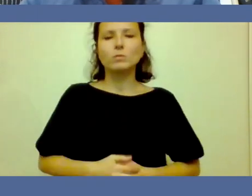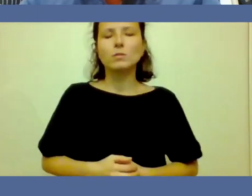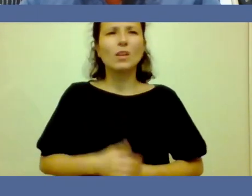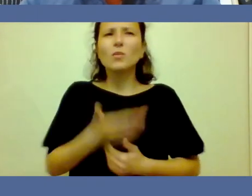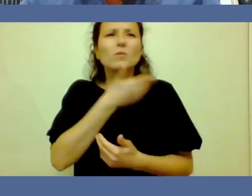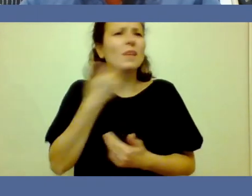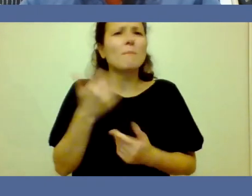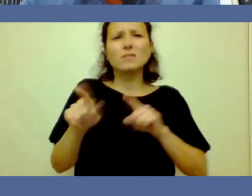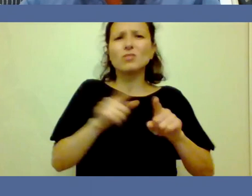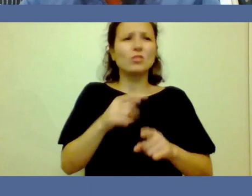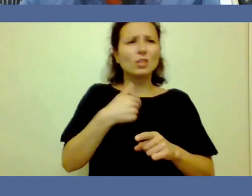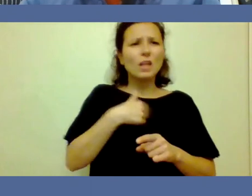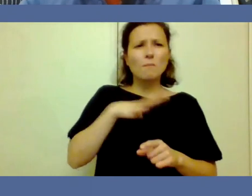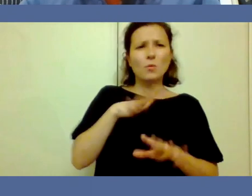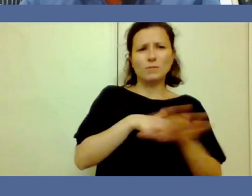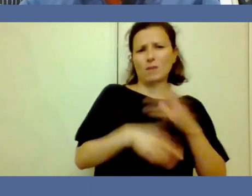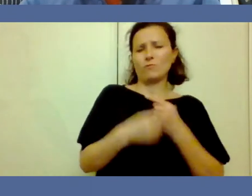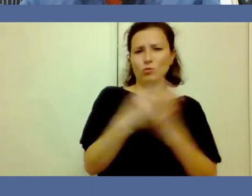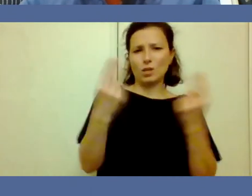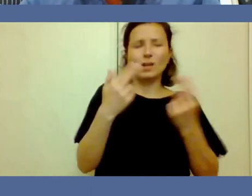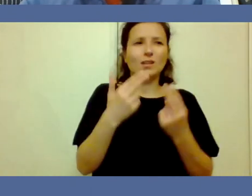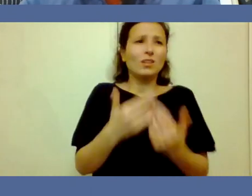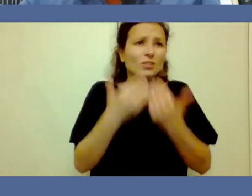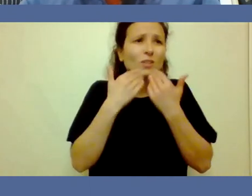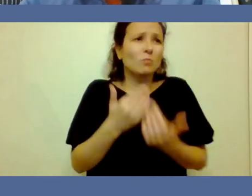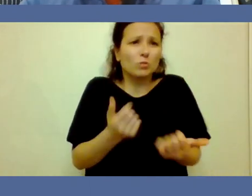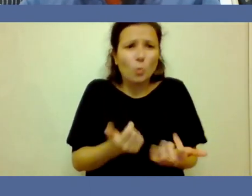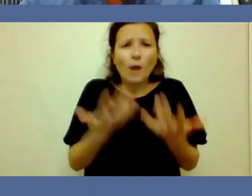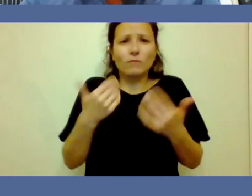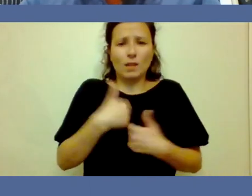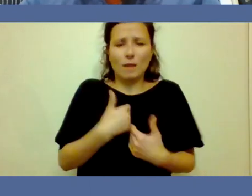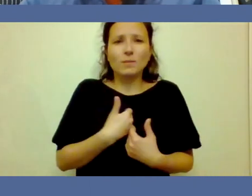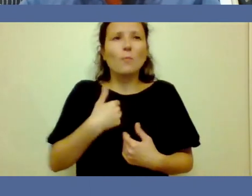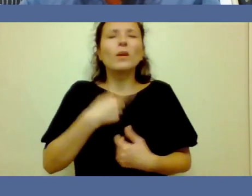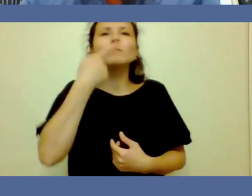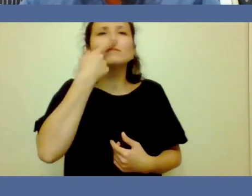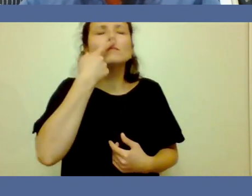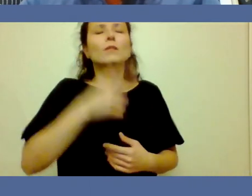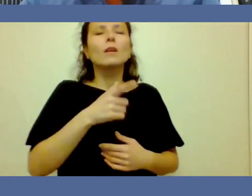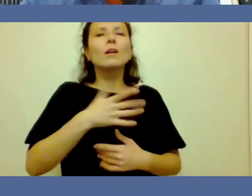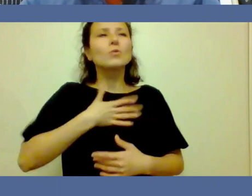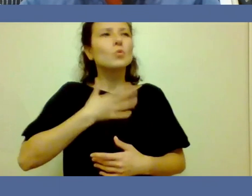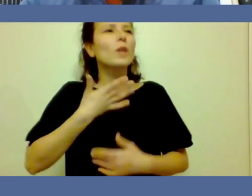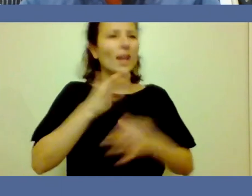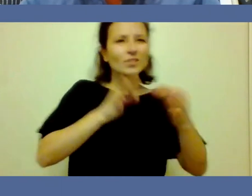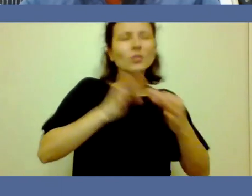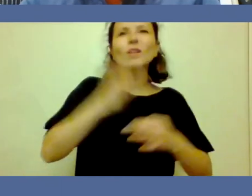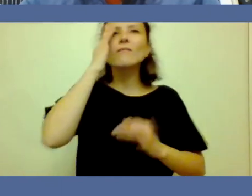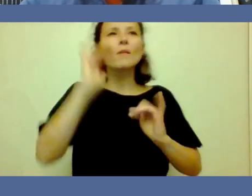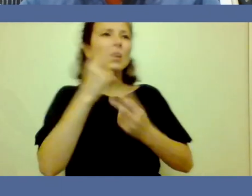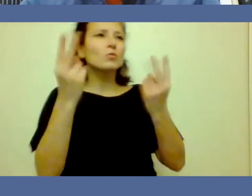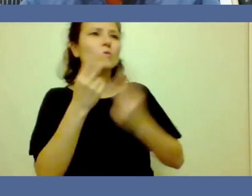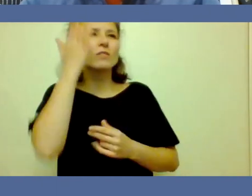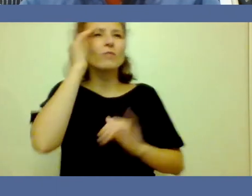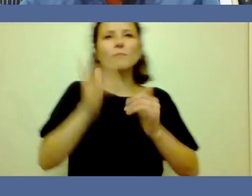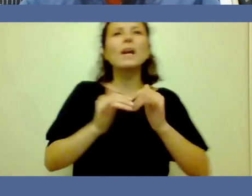dziennikarką. Myślę, że to tylko mi ułatwia sprawę, że ja po prostu mam nosa do historii i wiem, jak ich szukać, wiem, jak rozmawiać z ludźmi,